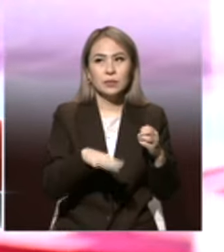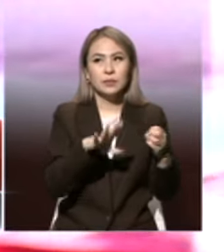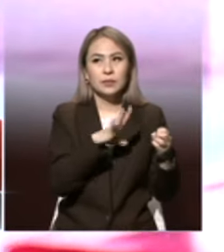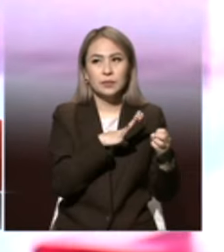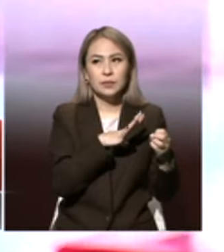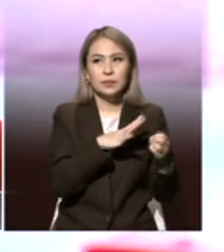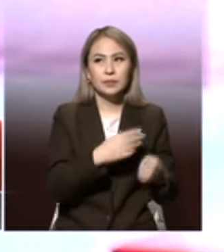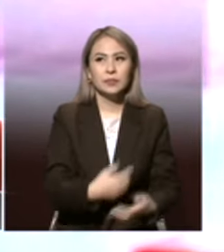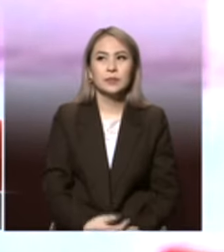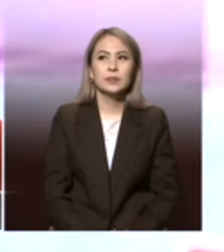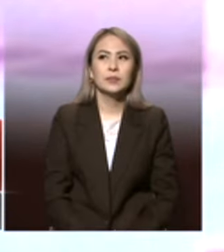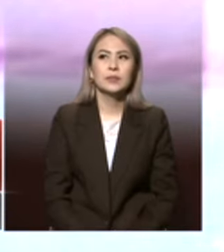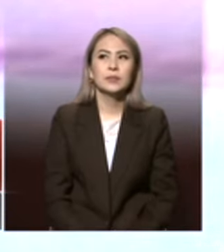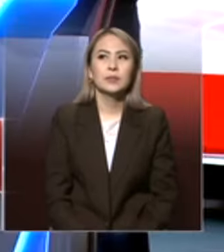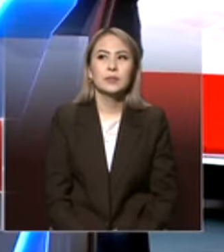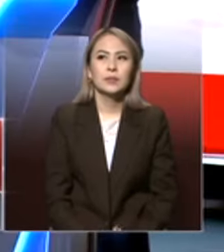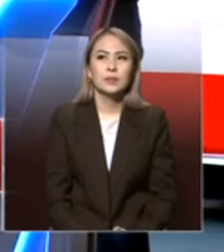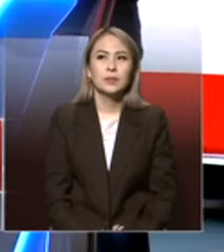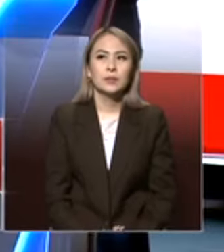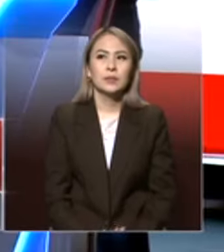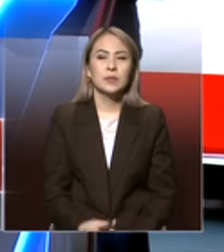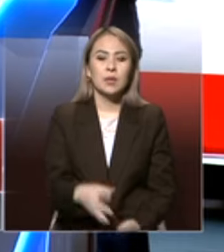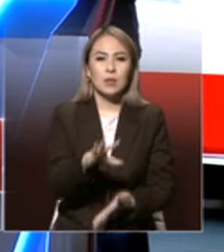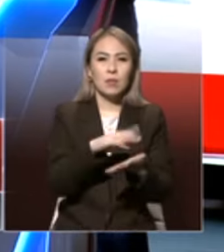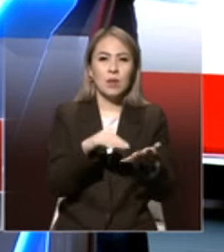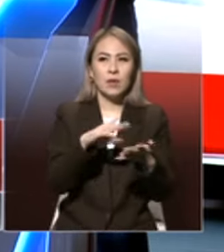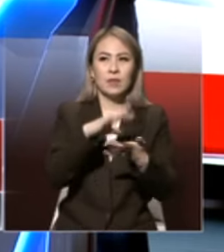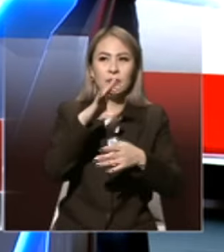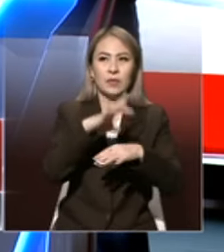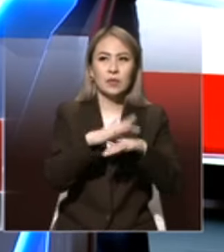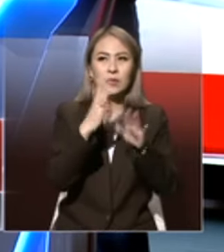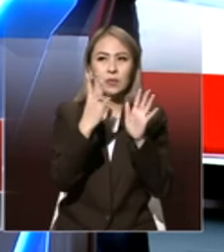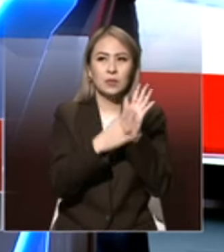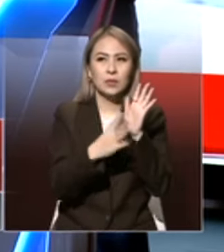мен өтініштер тіркелген. Жоқ, қайталану фактісі қаншалықты? Ал қайталану фактісі жаңағы